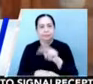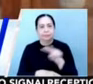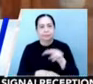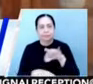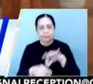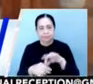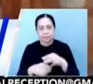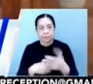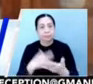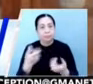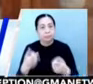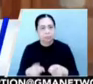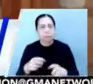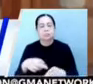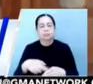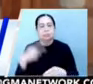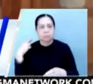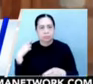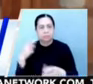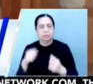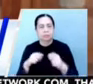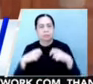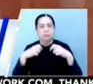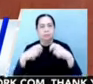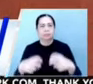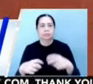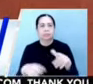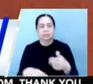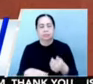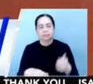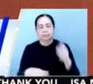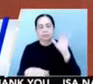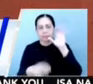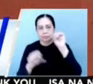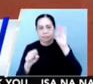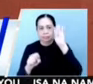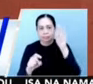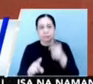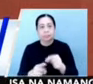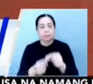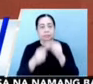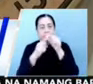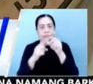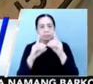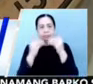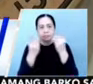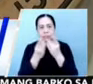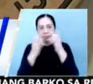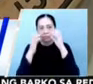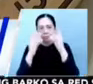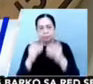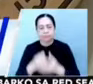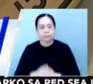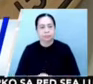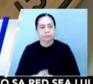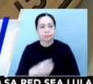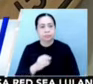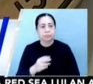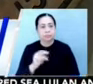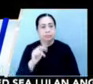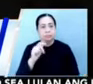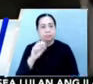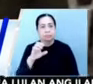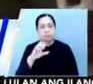ang pagbibitiw niya sa gabinete ng Administrasyong Marcos, particular bilang Education Secretary at NTF-ELCAC